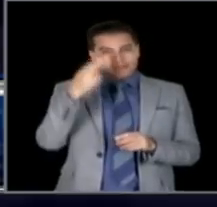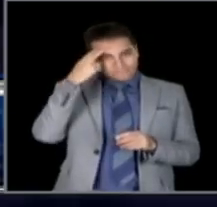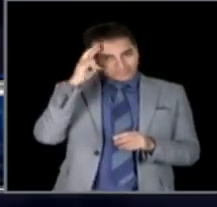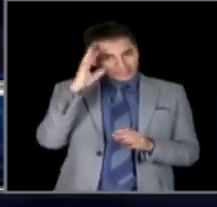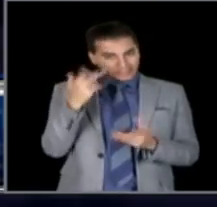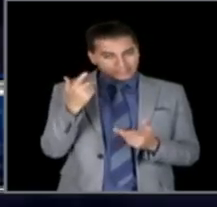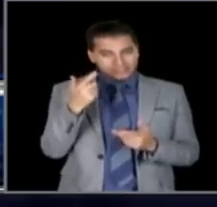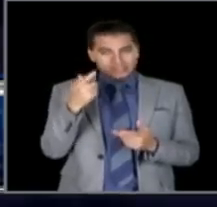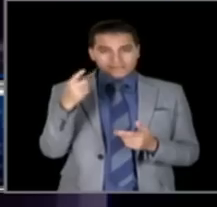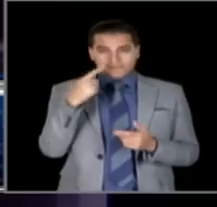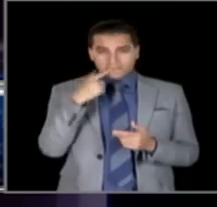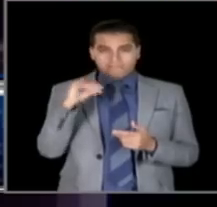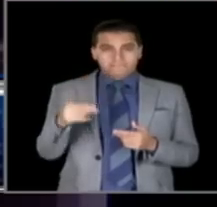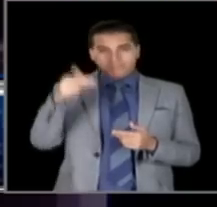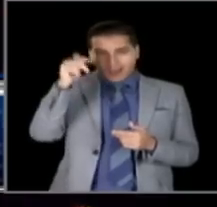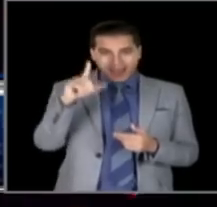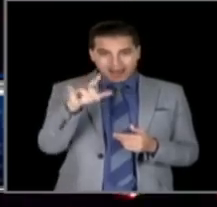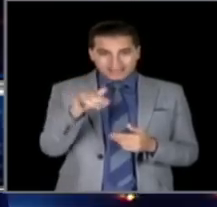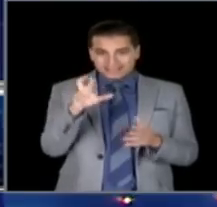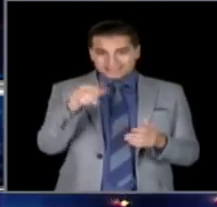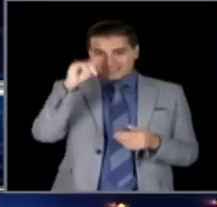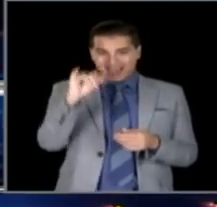ساهر، إجابة خاطئة.